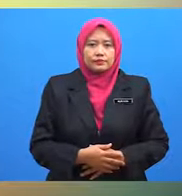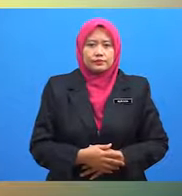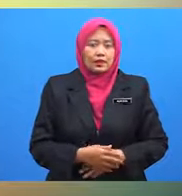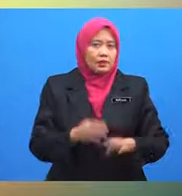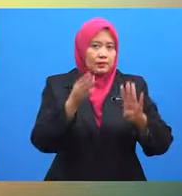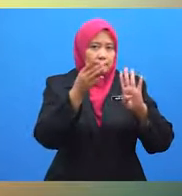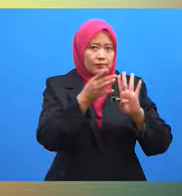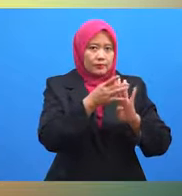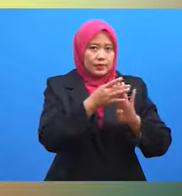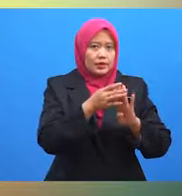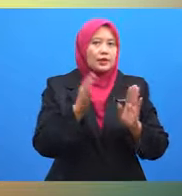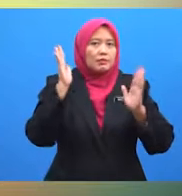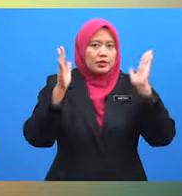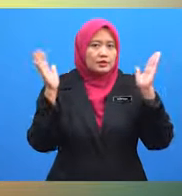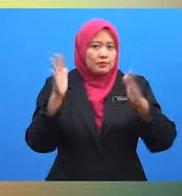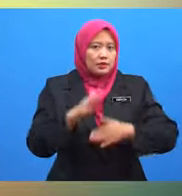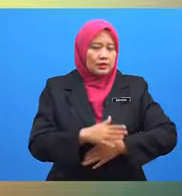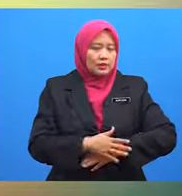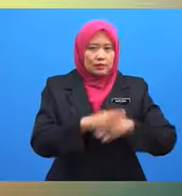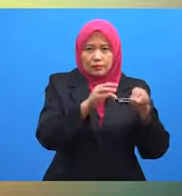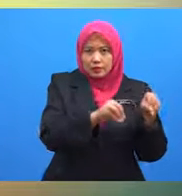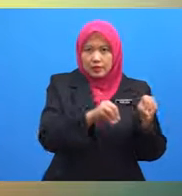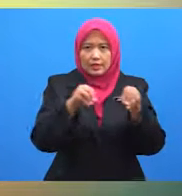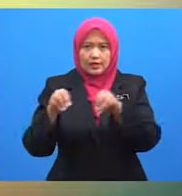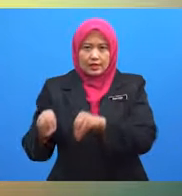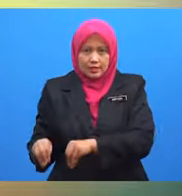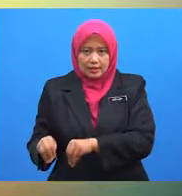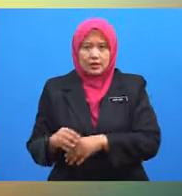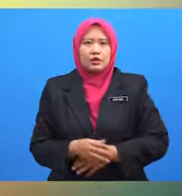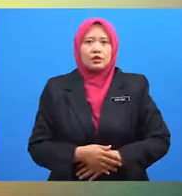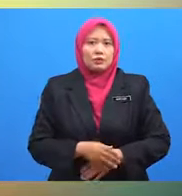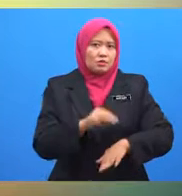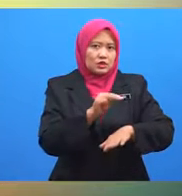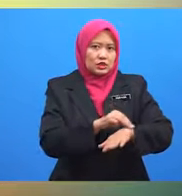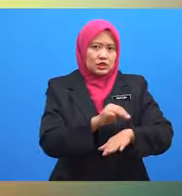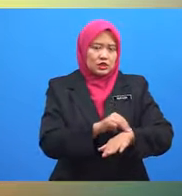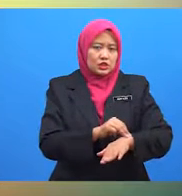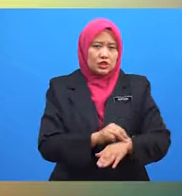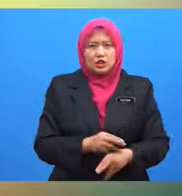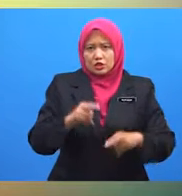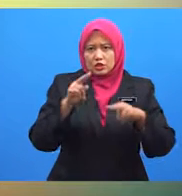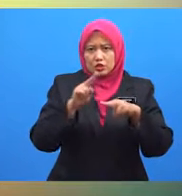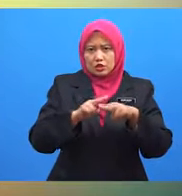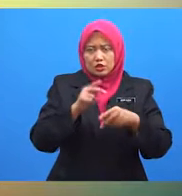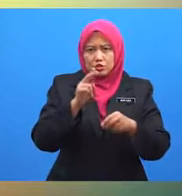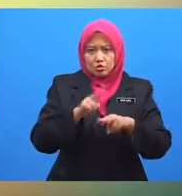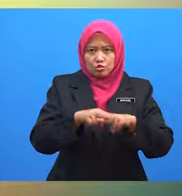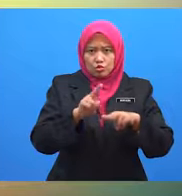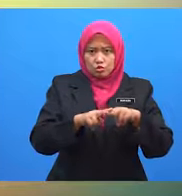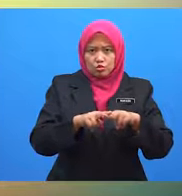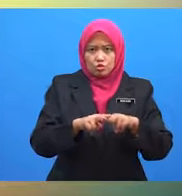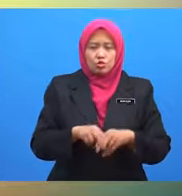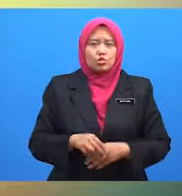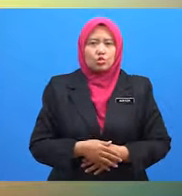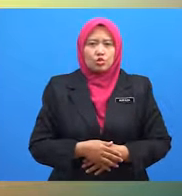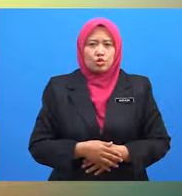ke-19 hingga abad ke-20. Zaman ini semasa kedudukan Bahasa Melayu dalam